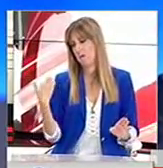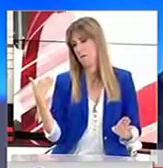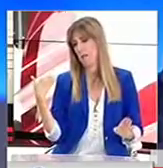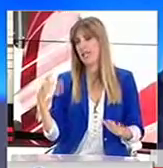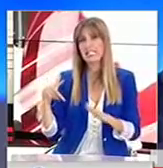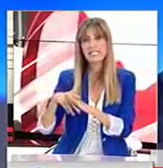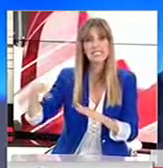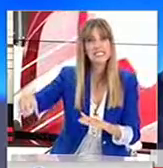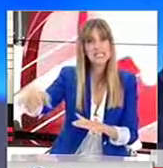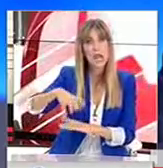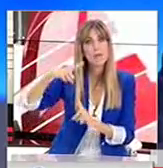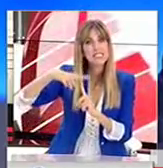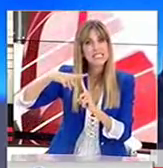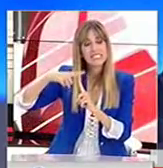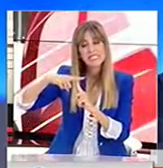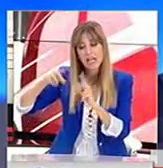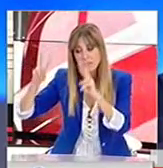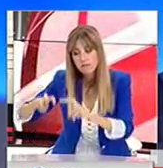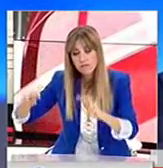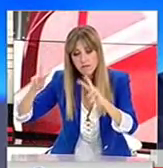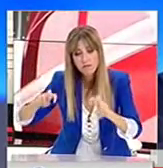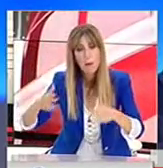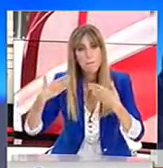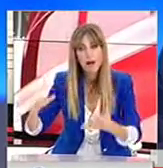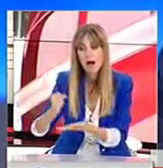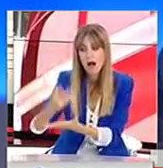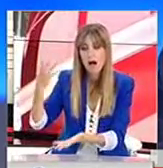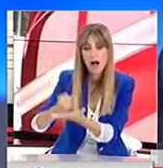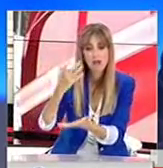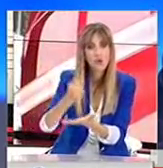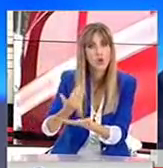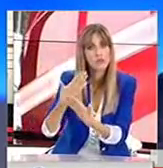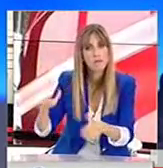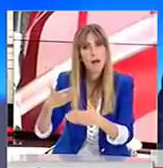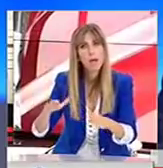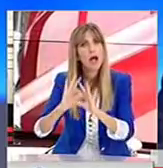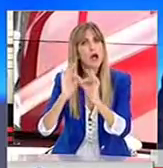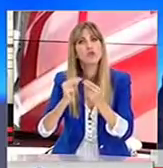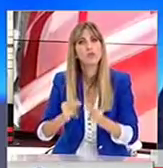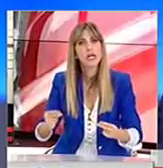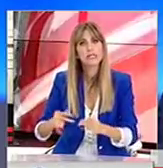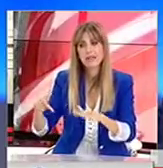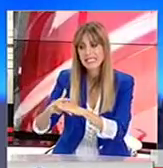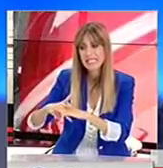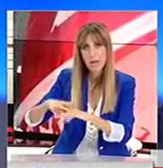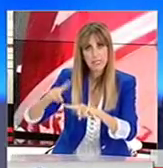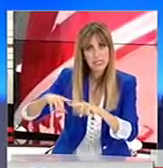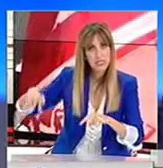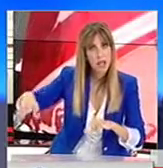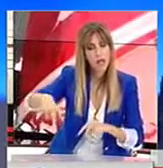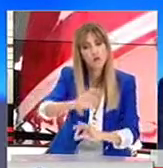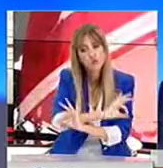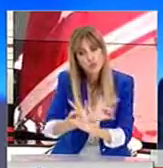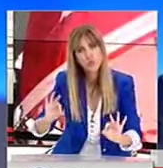διαστήματος. Όπως σας είπα πιο πριν, μειώνουν τα κόκκινα δάνεια. Πρέπει όμως να δούμε το επόμενο διάστημα όχι το